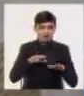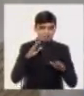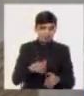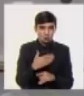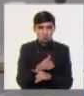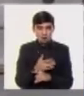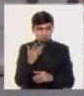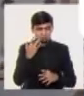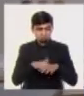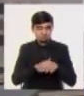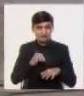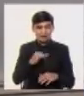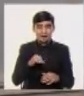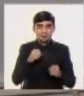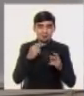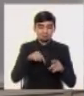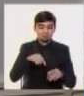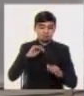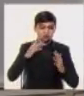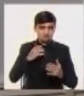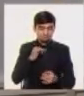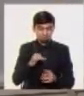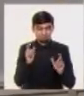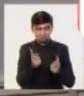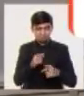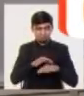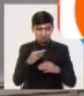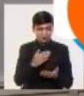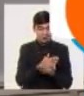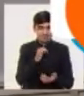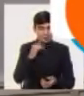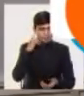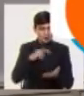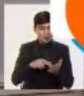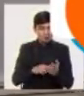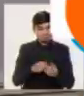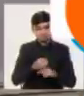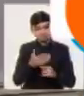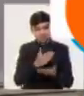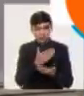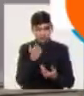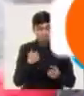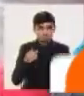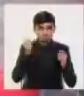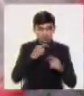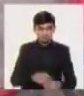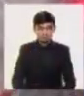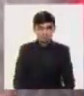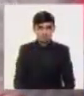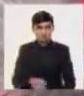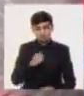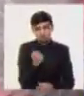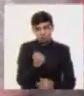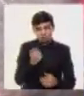массовые гуляния. А как в этот раз в условиях карантина и жестких ограничений люди планируют отметить День независимости, давайте узнаем. С друзьями,